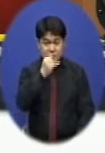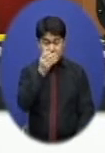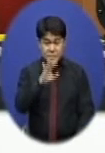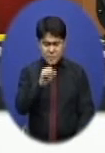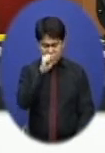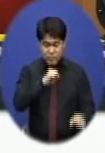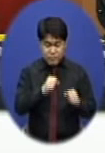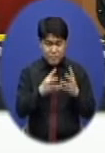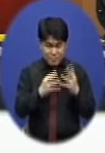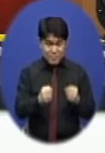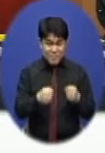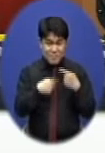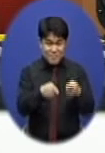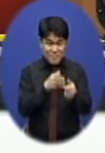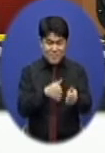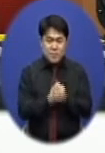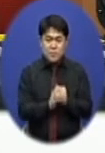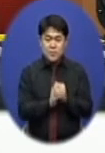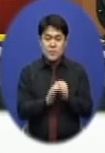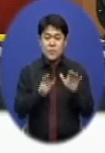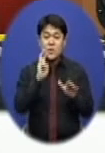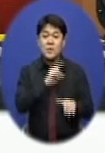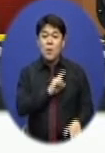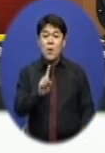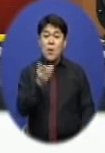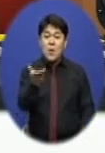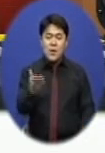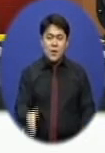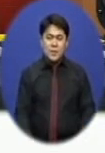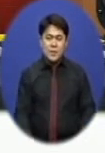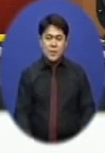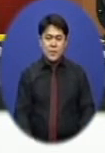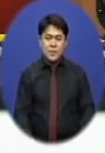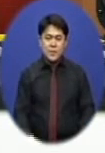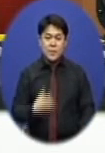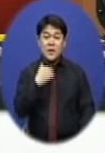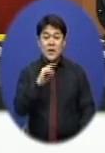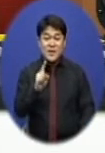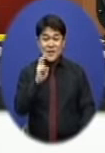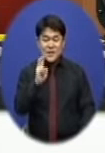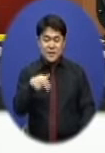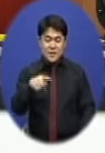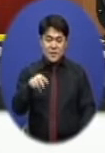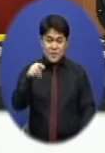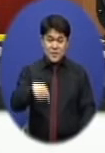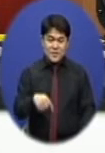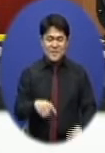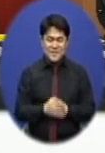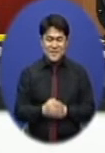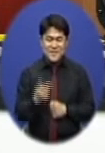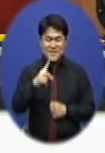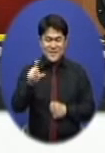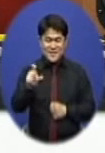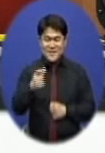많이 하시고요. 네. 예. 자 오늘 무슨 노래 준비했어요? 예, 오늘 내 나이가 어때서요? 서정우님도 네. 새해 복 많이